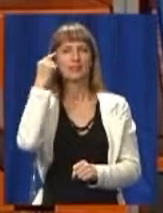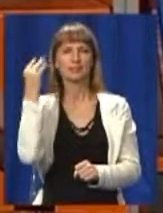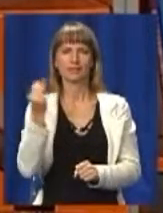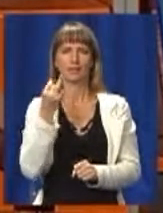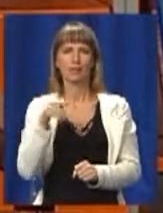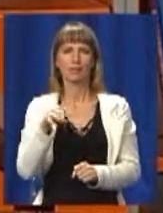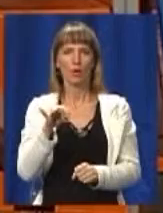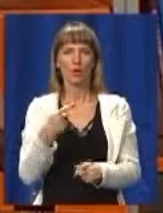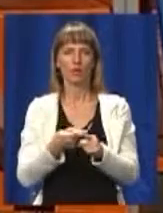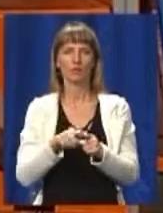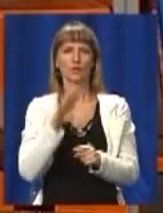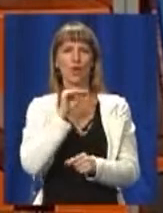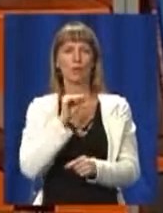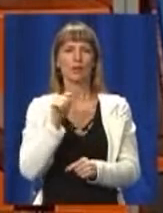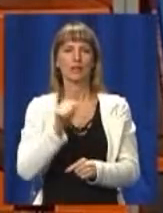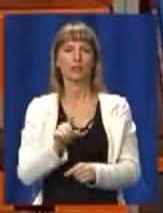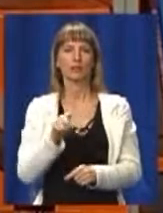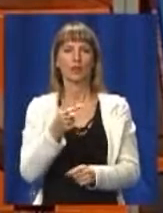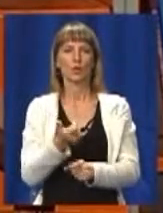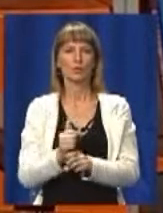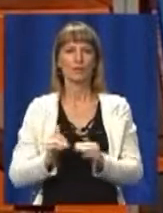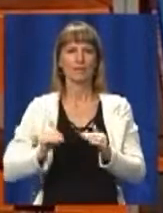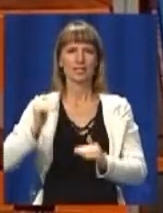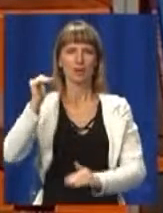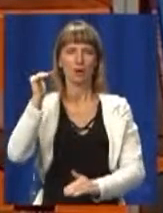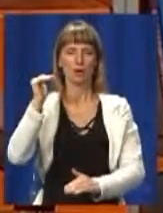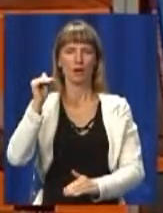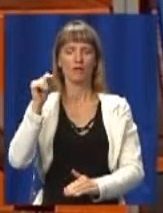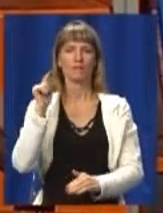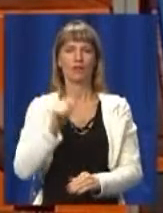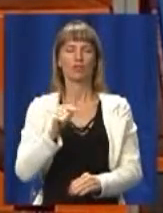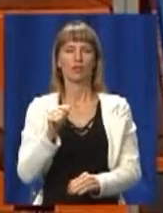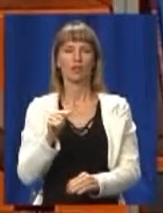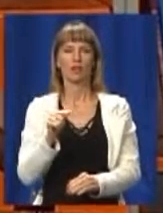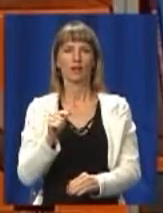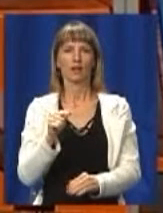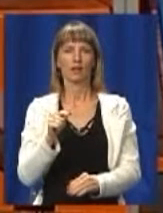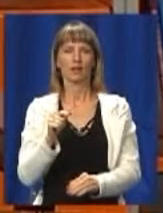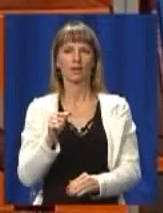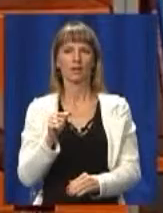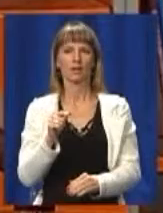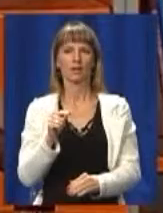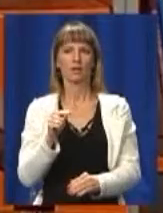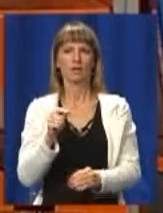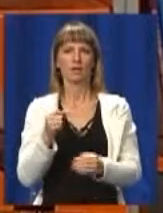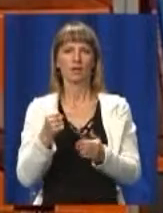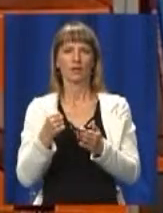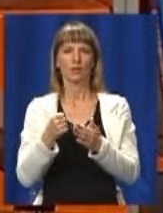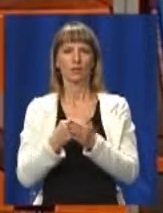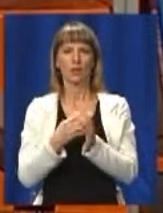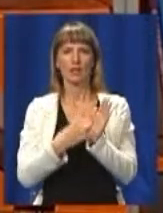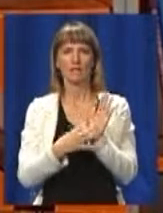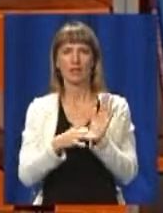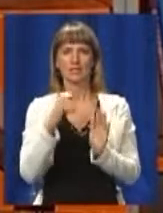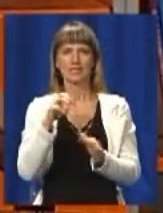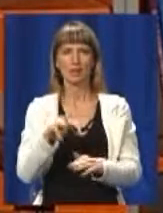цікаво? Ну, те, що вона дуже висока. Вона від 70 сантиметрів до 90